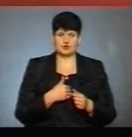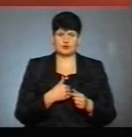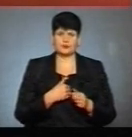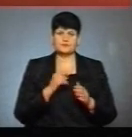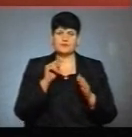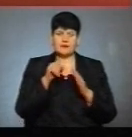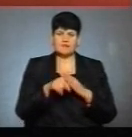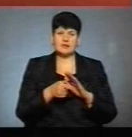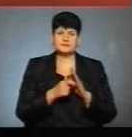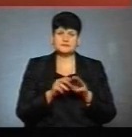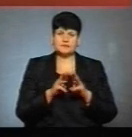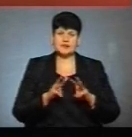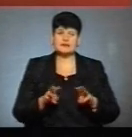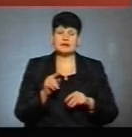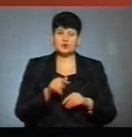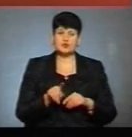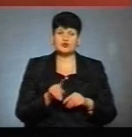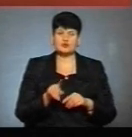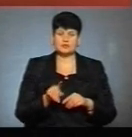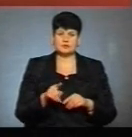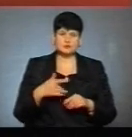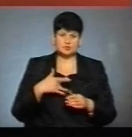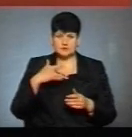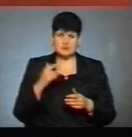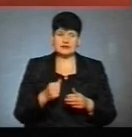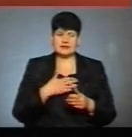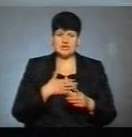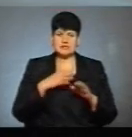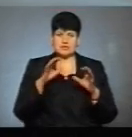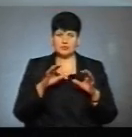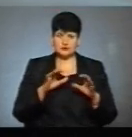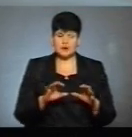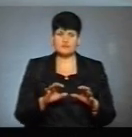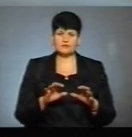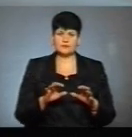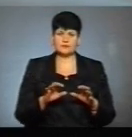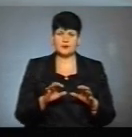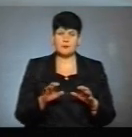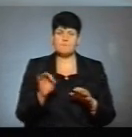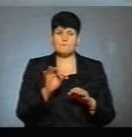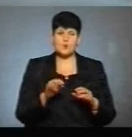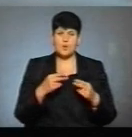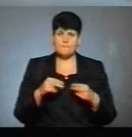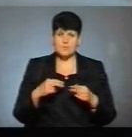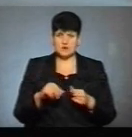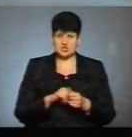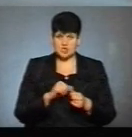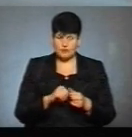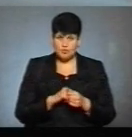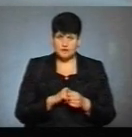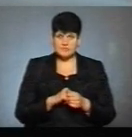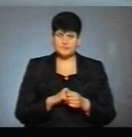Кабміну для того, щоб взагалі ужесточити наше законодавство відносно продажу наркотиків. Знаєте,